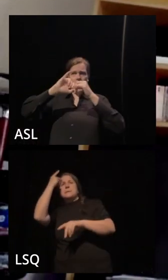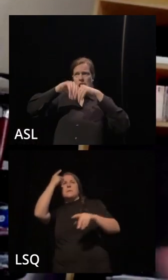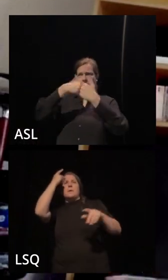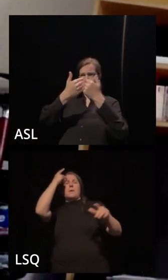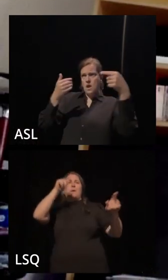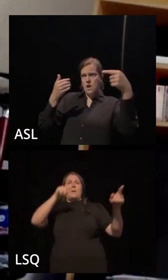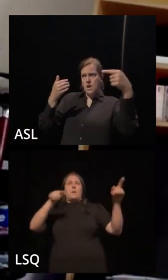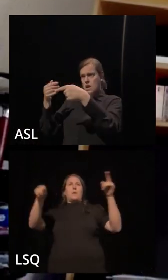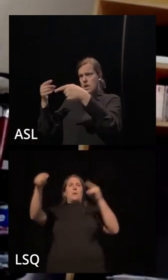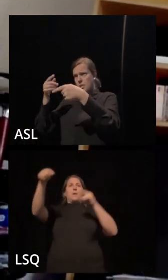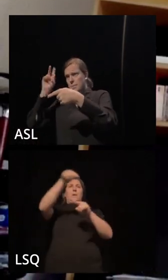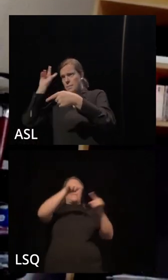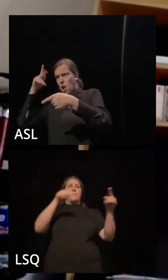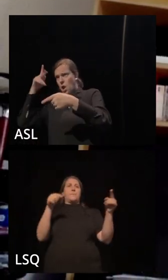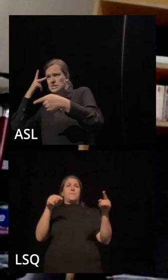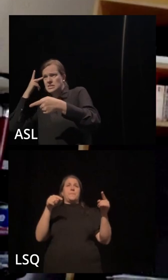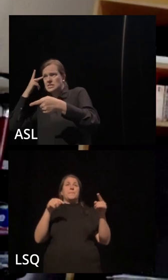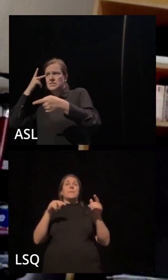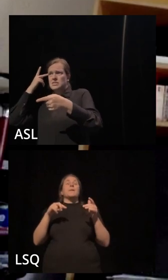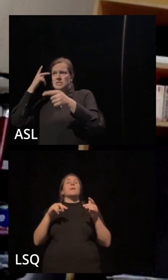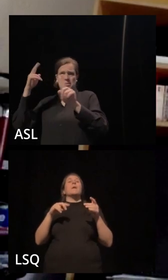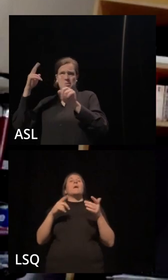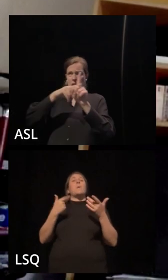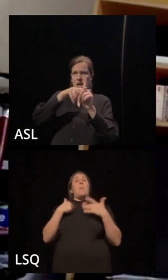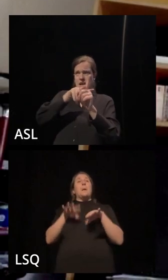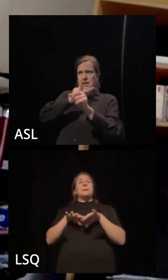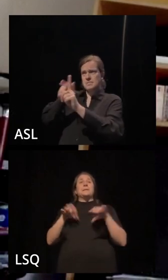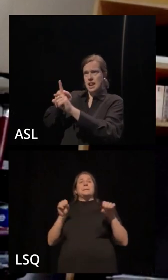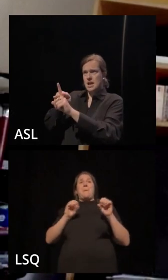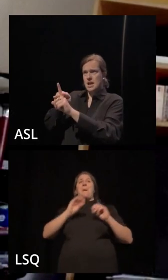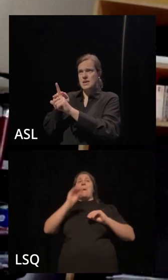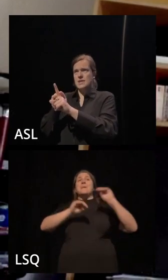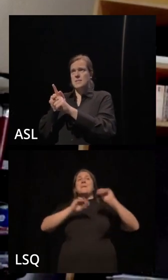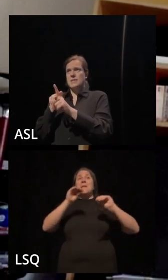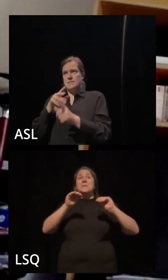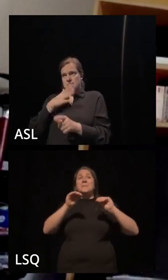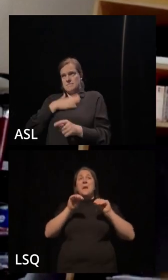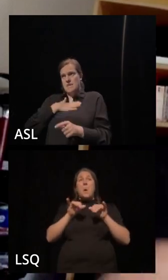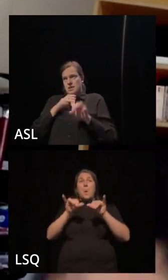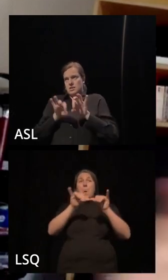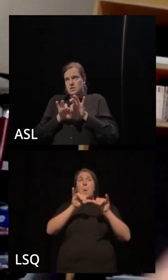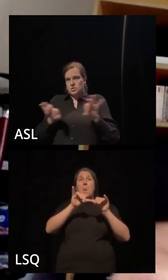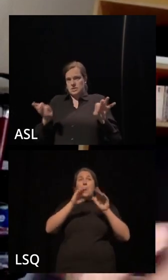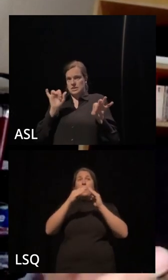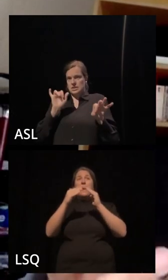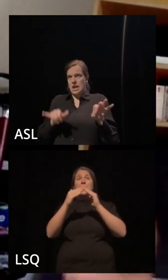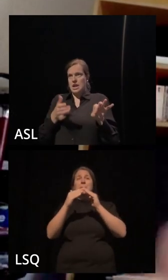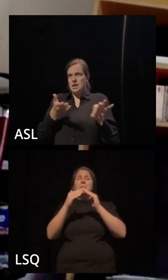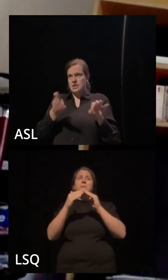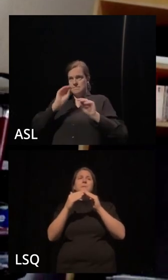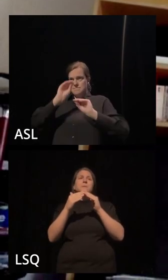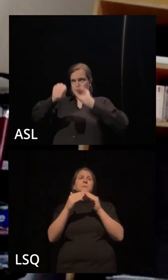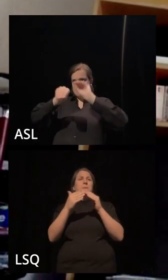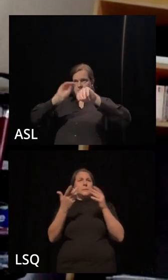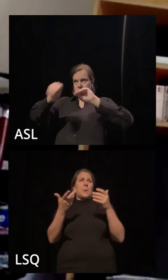Et donc l'enseignement de l'aménagement et de l'urbanisme est assez complet. assez